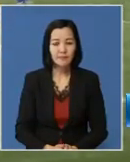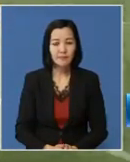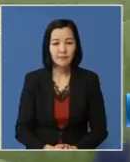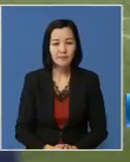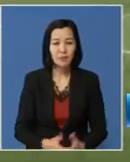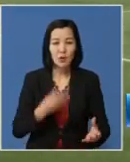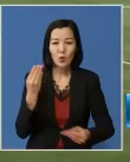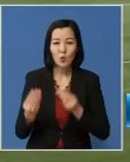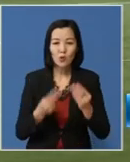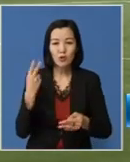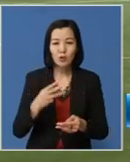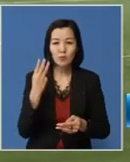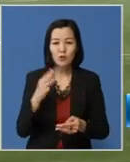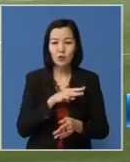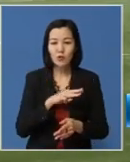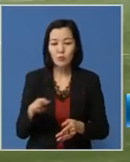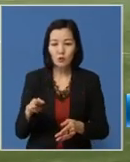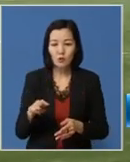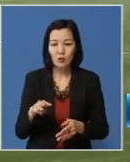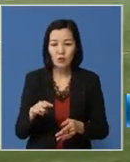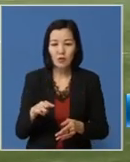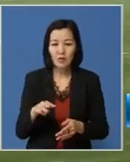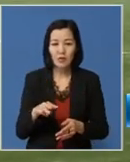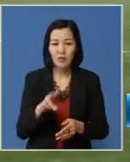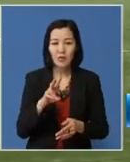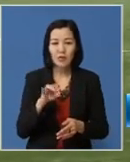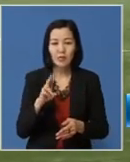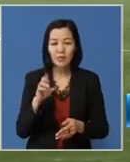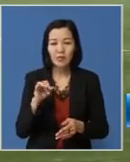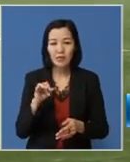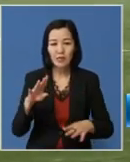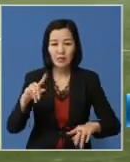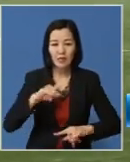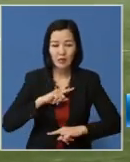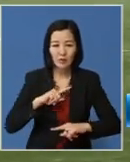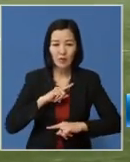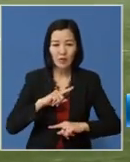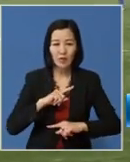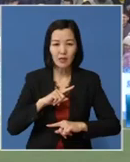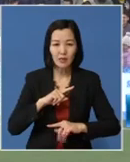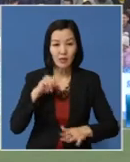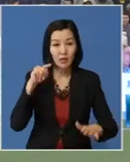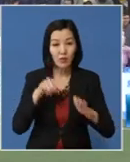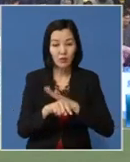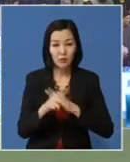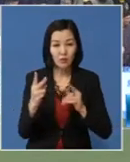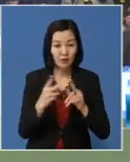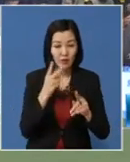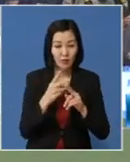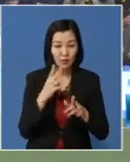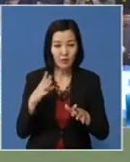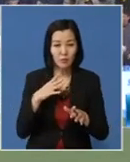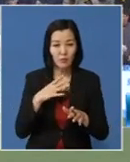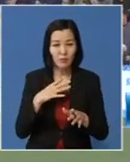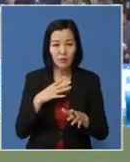Ал ойынның 23-ші минутында бұрыштама добына бұрын жеткен Никита Наумов қақпаға допты баспен дәл бағыттап есепті еселеді. Алаң иелерін бұл